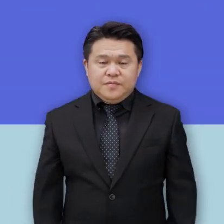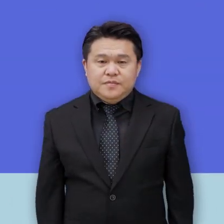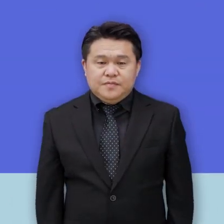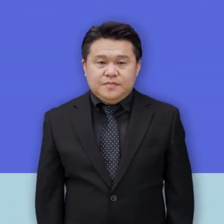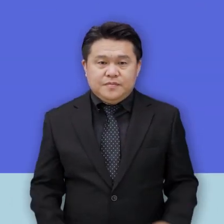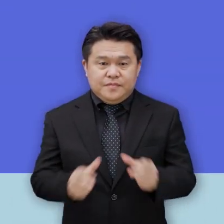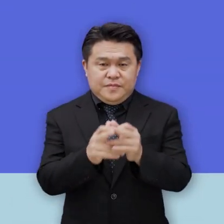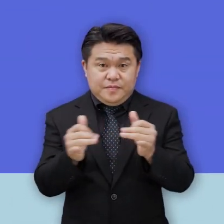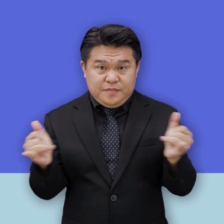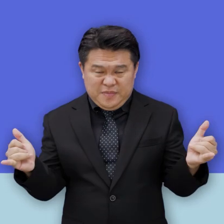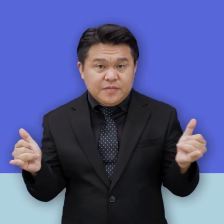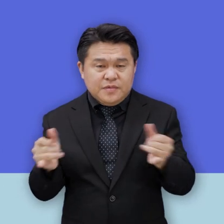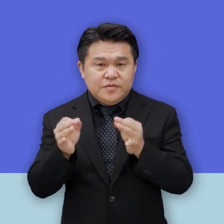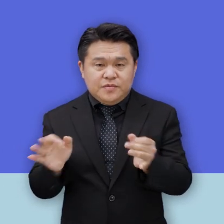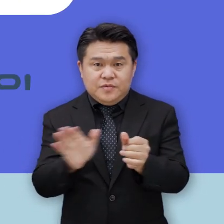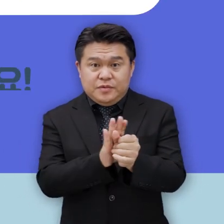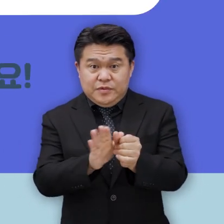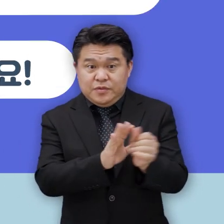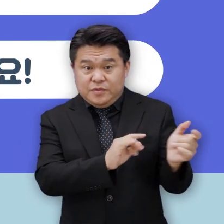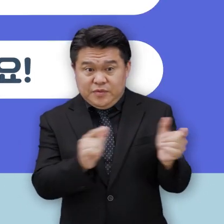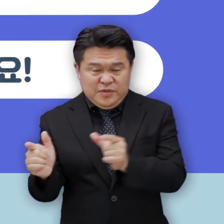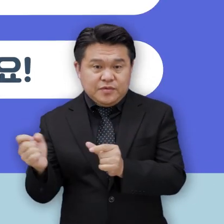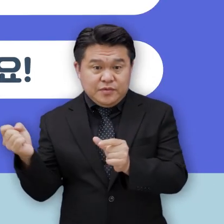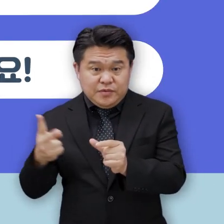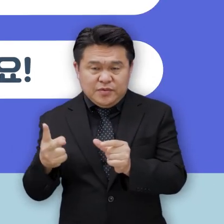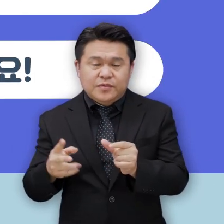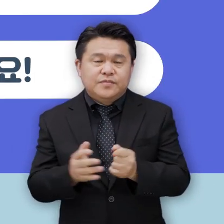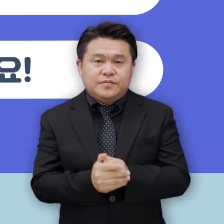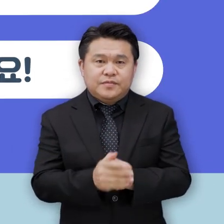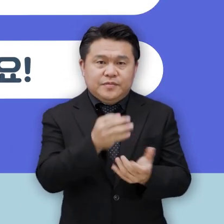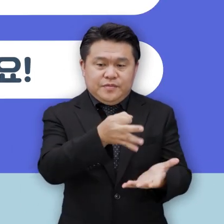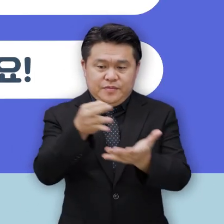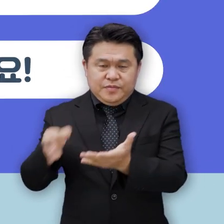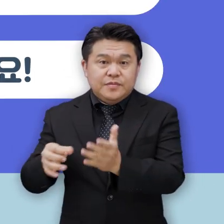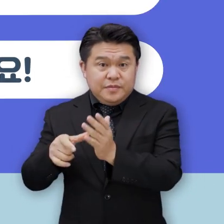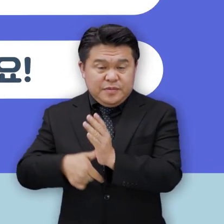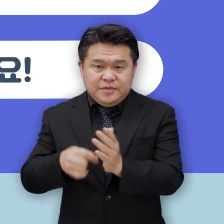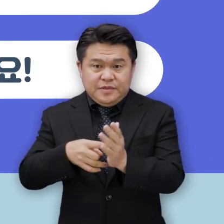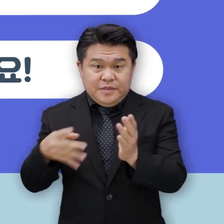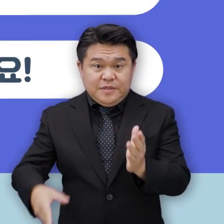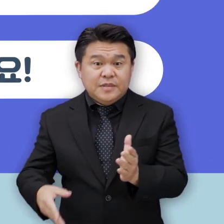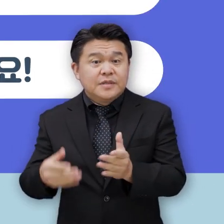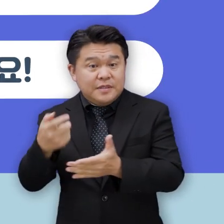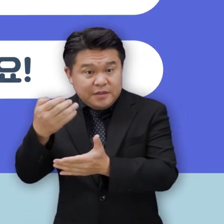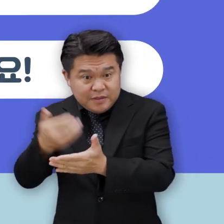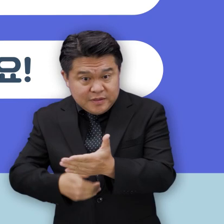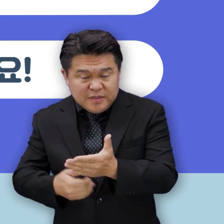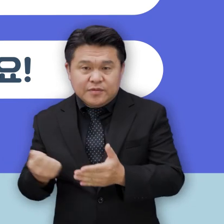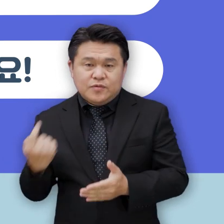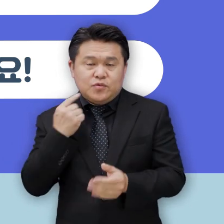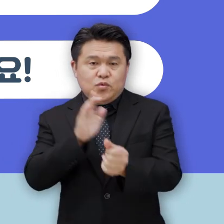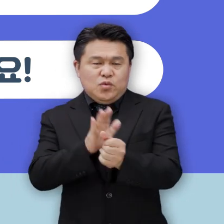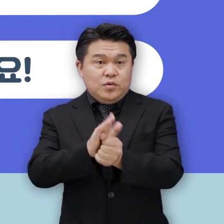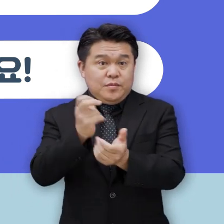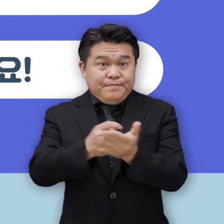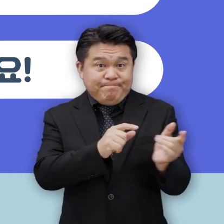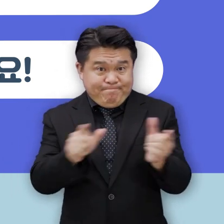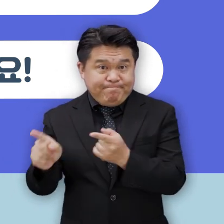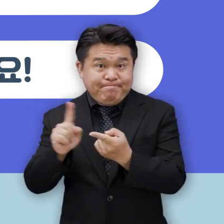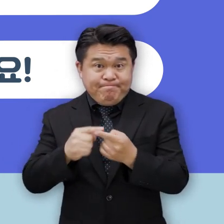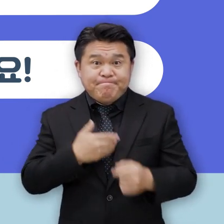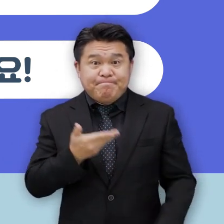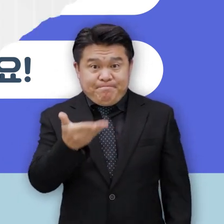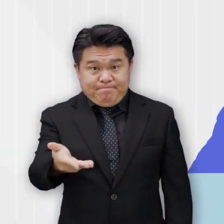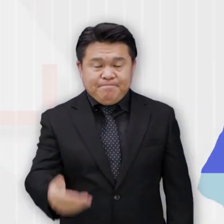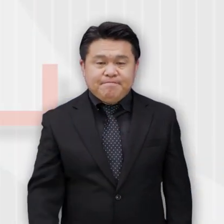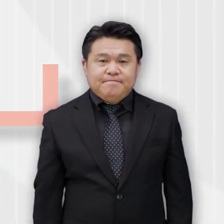위한 금융 지원 서비스 및 증여시 절세 제도, 후견인 제도를 활용한 장애인 지원 등에 대해 알아보도록 하겠습니다.